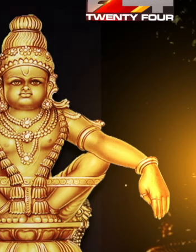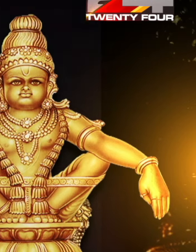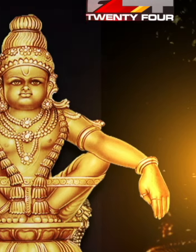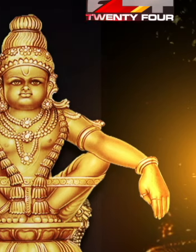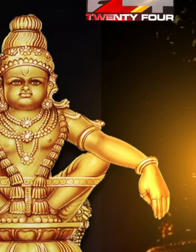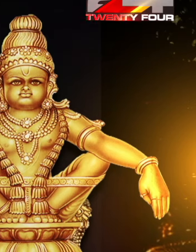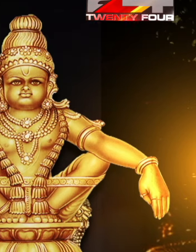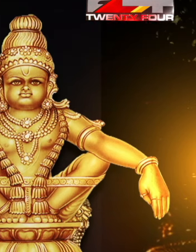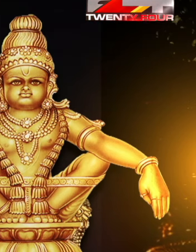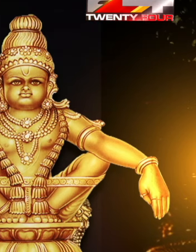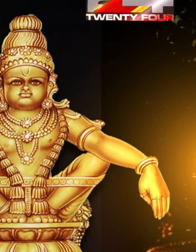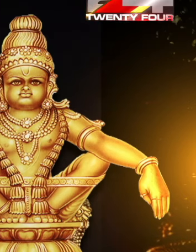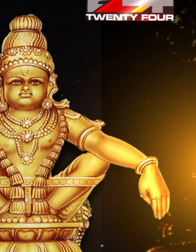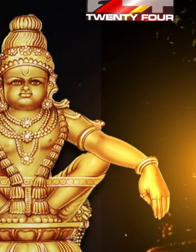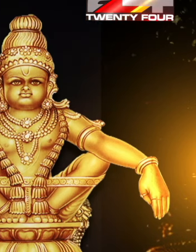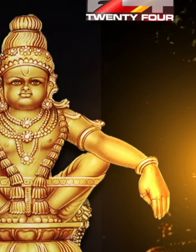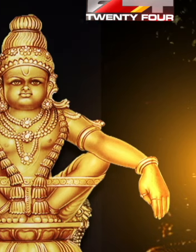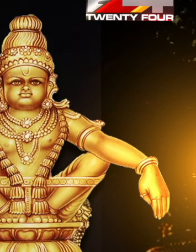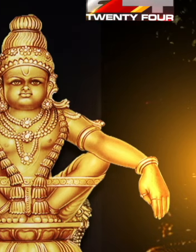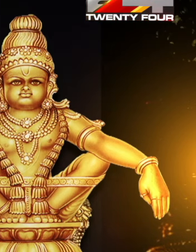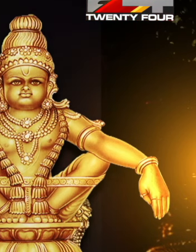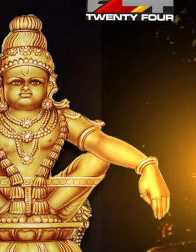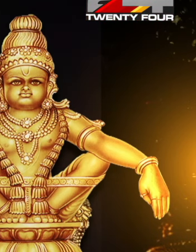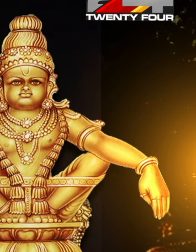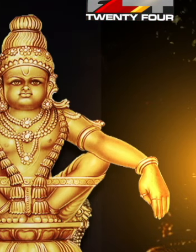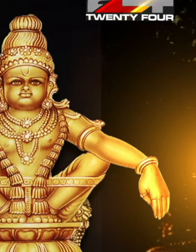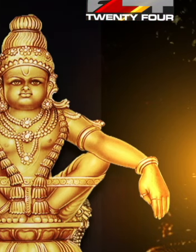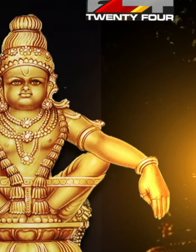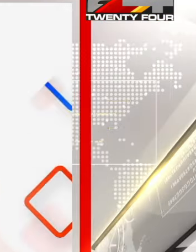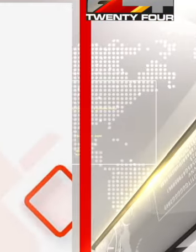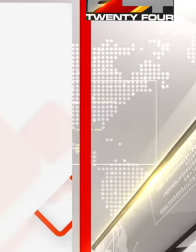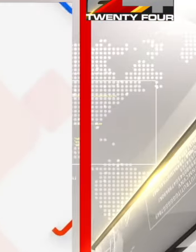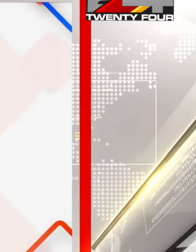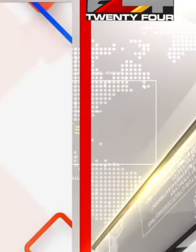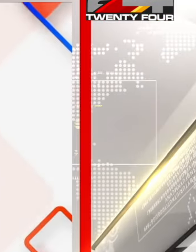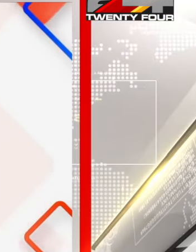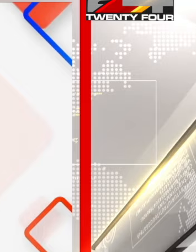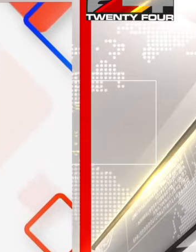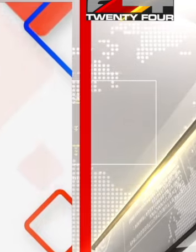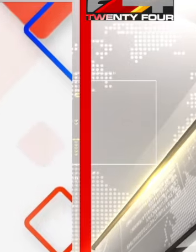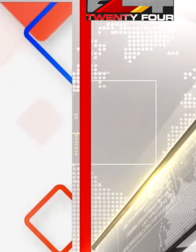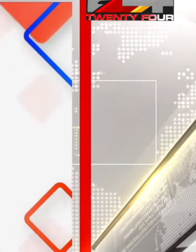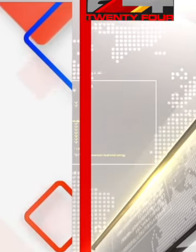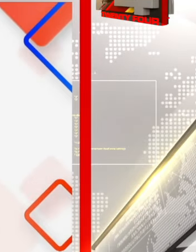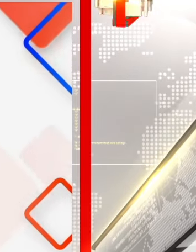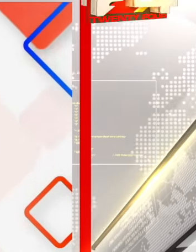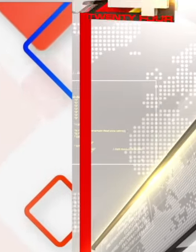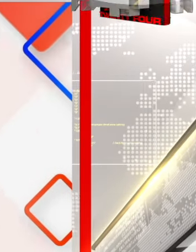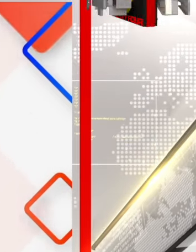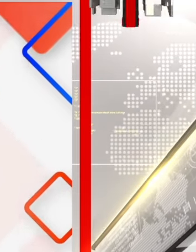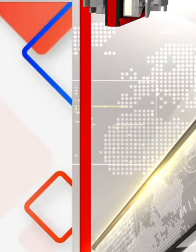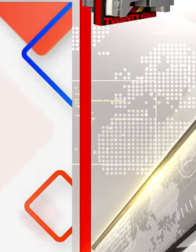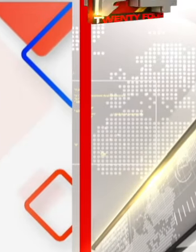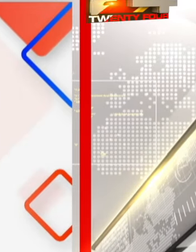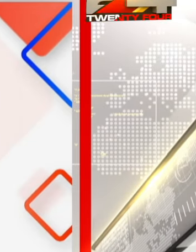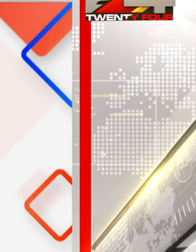BLM ഹൗസിംഗ് കോപ്പറേറ്റീവ് സൊസൈറ്റി ലിമിറ്റഡ്. ശബരിമലയിലെ ചടങ്ങുകൾ സമർപ്പിക്കുന്നത് ഭാരത് ലജ്ന മൾട്ടി സ്റ്റേറ്റ് ഹൗസിംഗ് കോപ്പറേറ്റീവ്